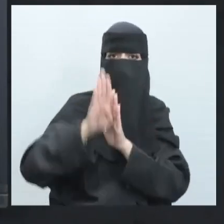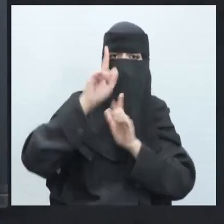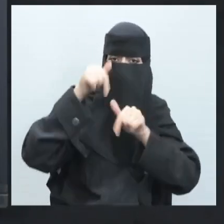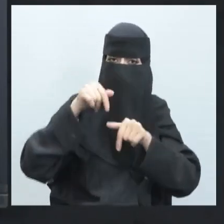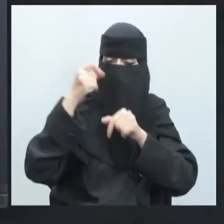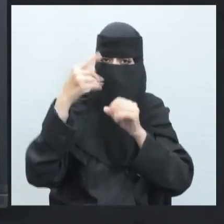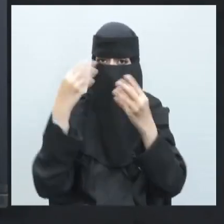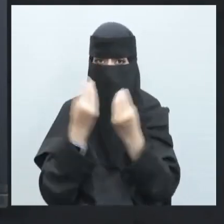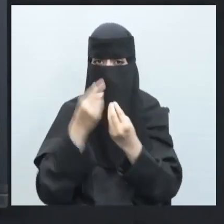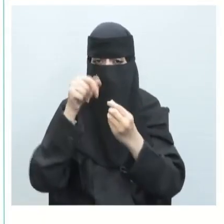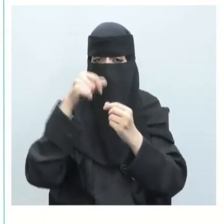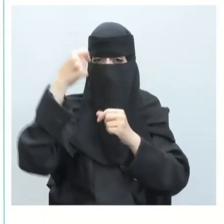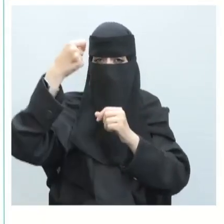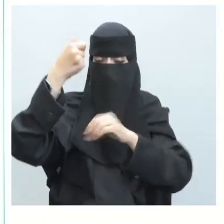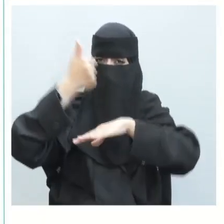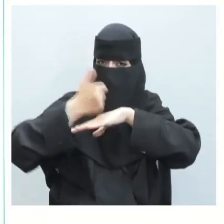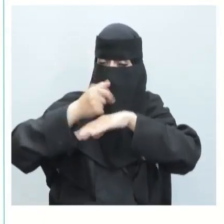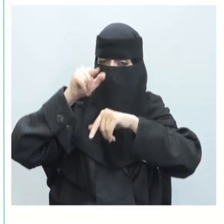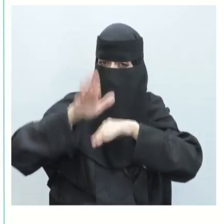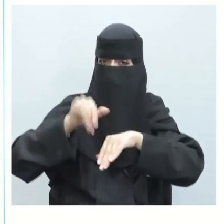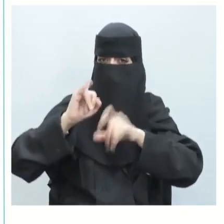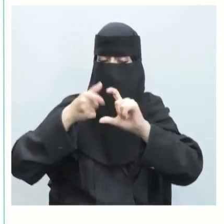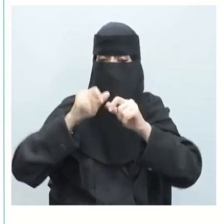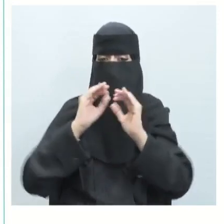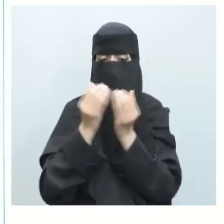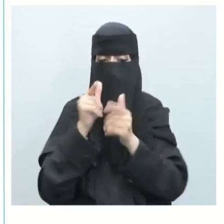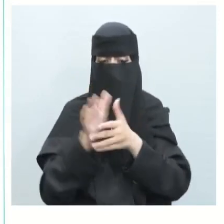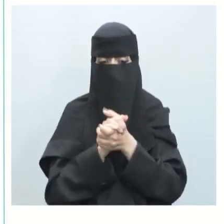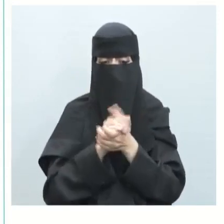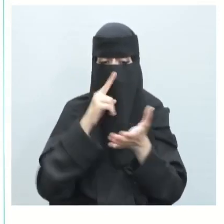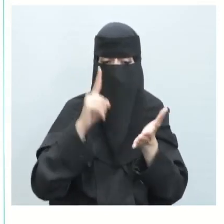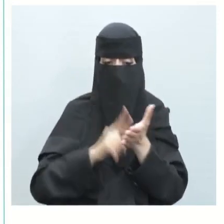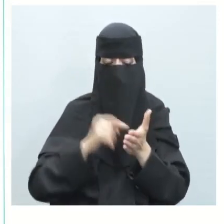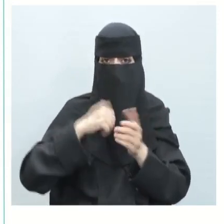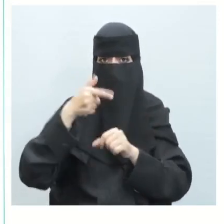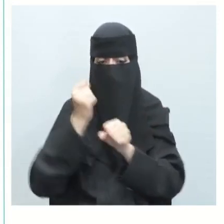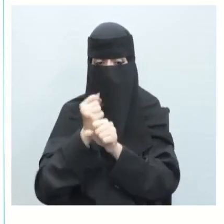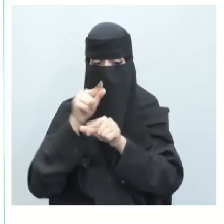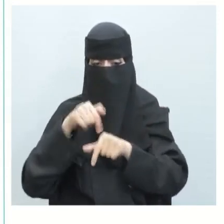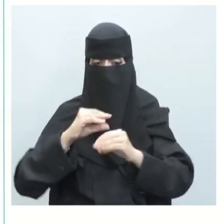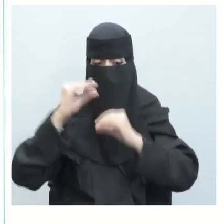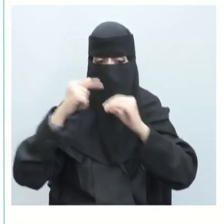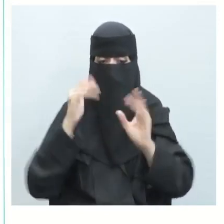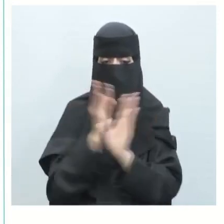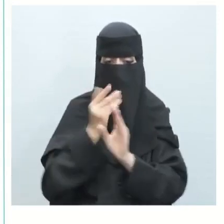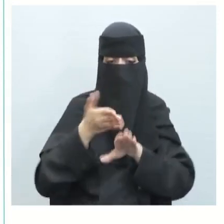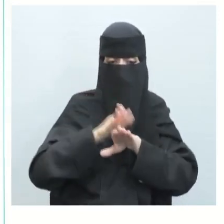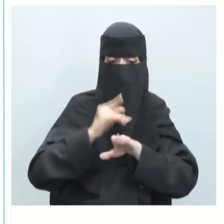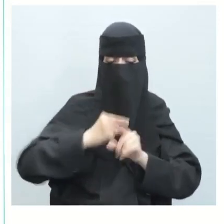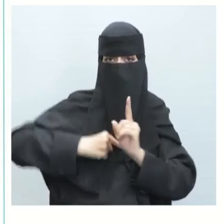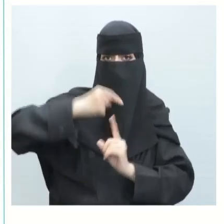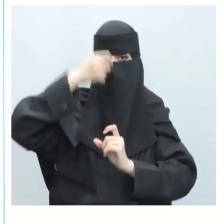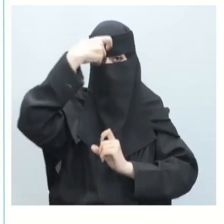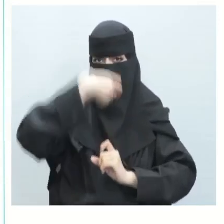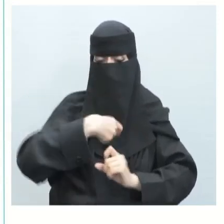تضعها المنظمه كذلك ان ظروف العمل الماديه تنعكس على معنويات العمال اذ يتاثر الرضا